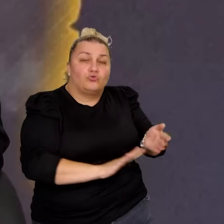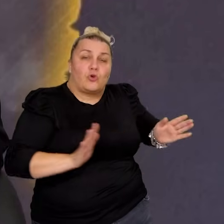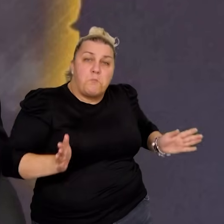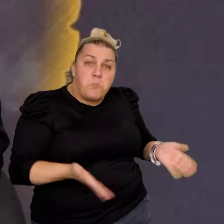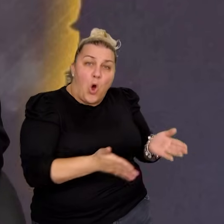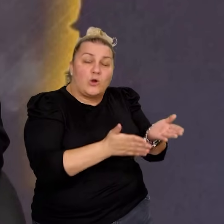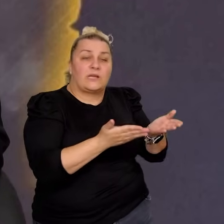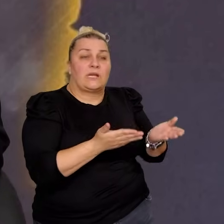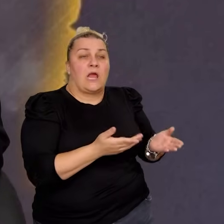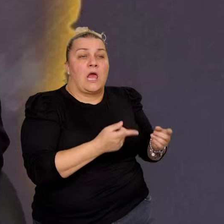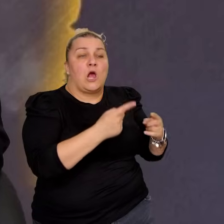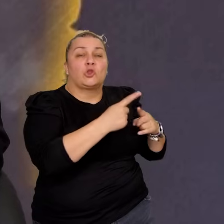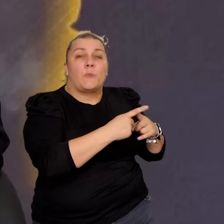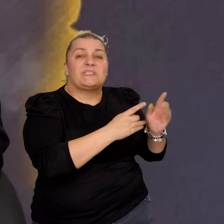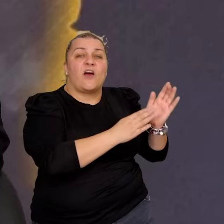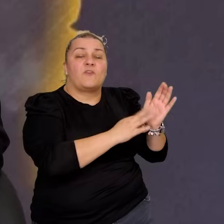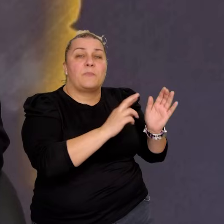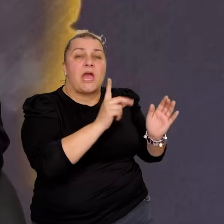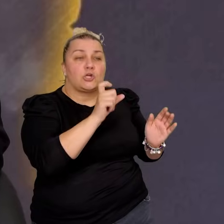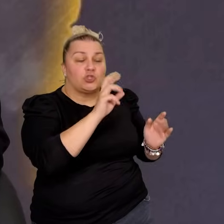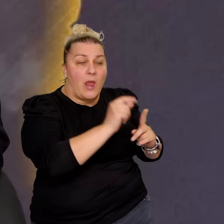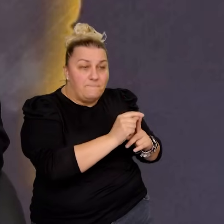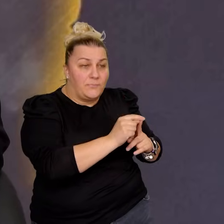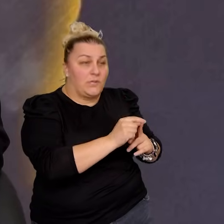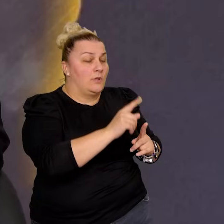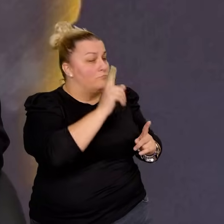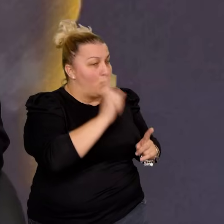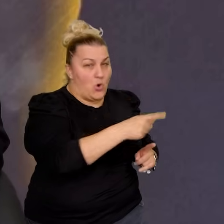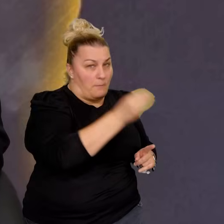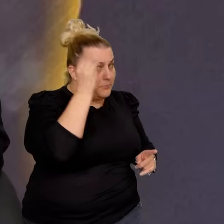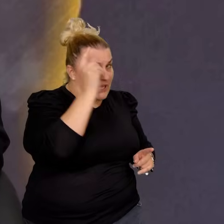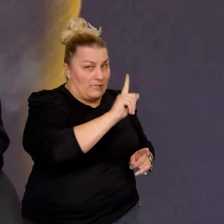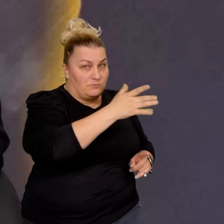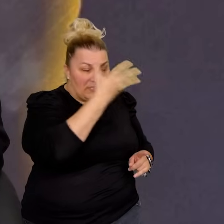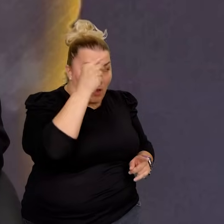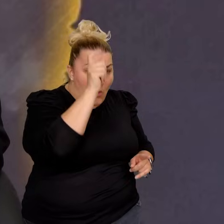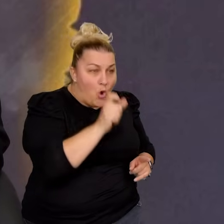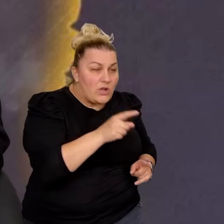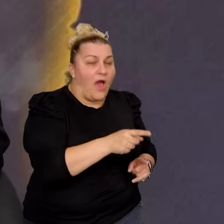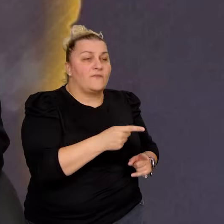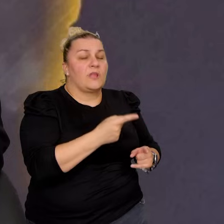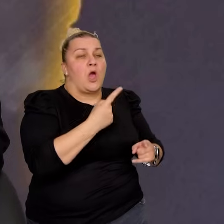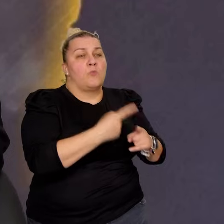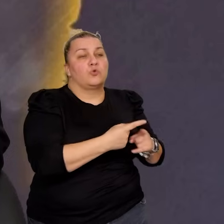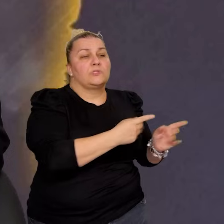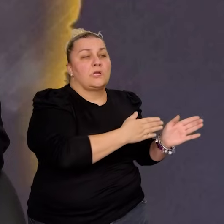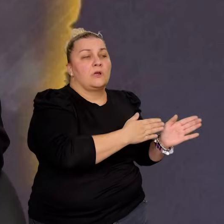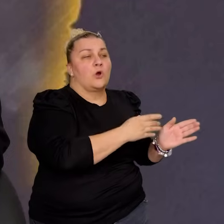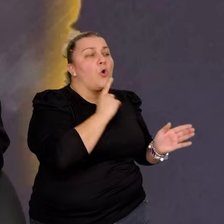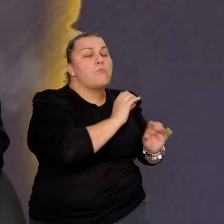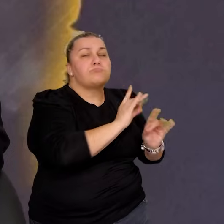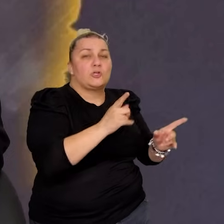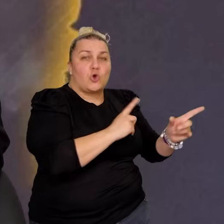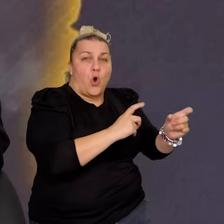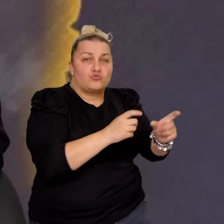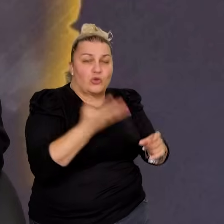pokrenuli to od Tomislava Merčepa, nikako ga zaboraviti i izostaviti tu ne smijemo, od postrojavanja nenaoružanih odreda